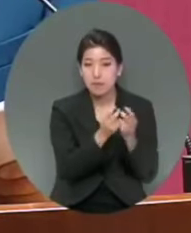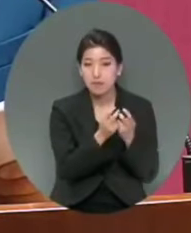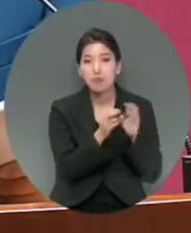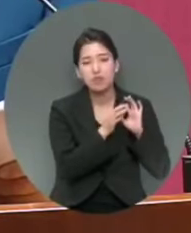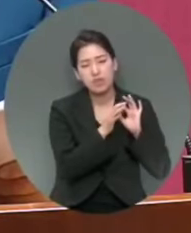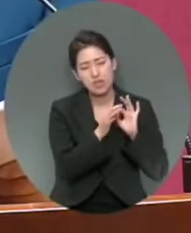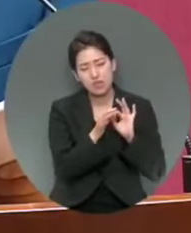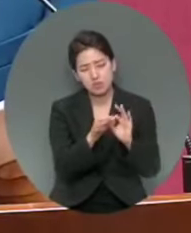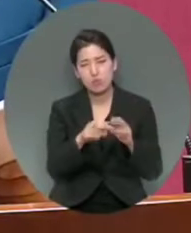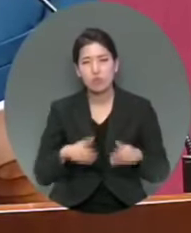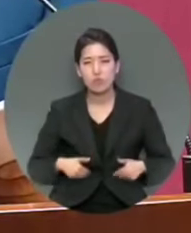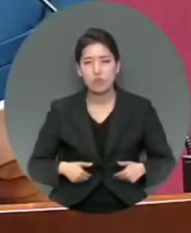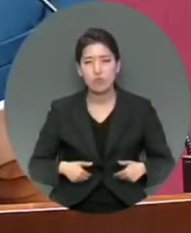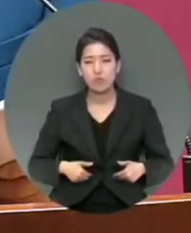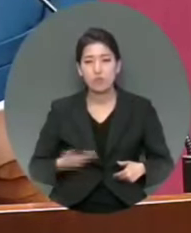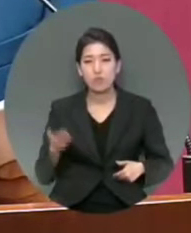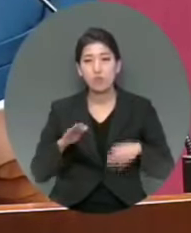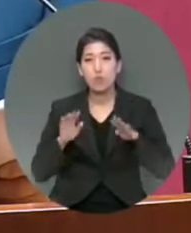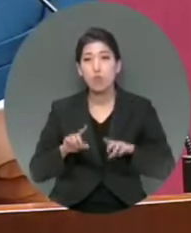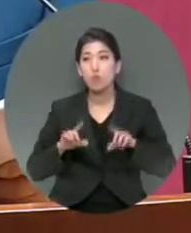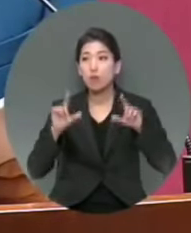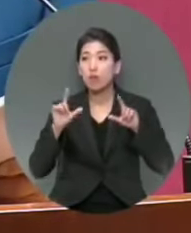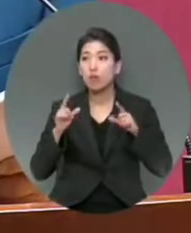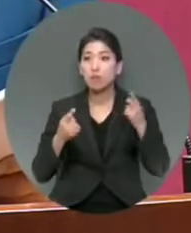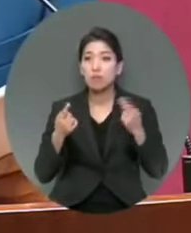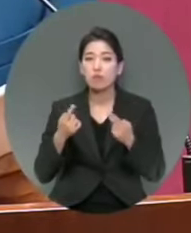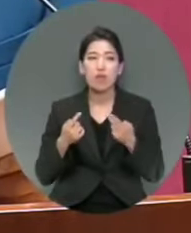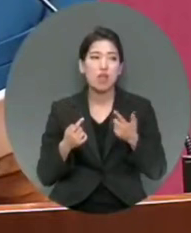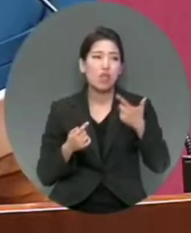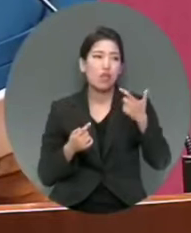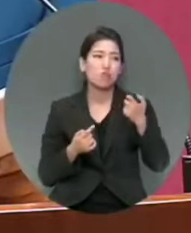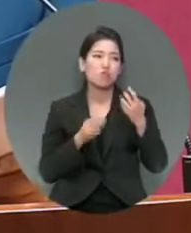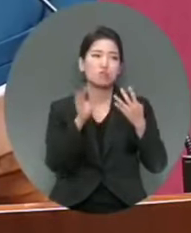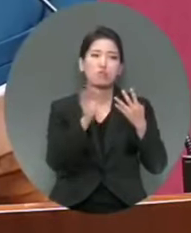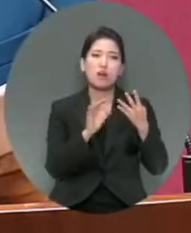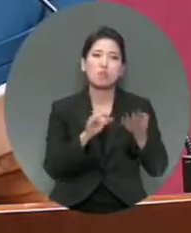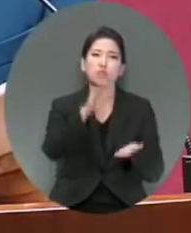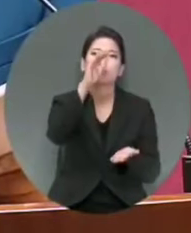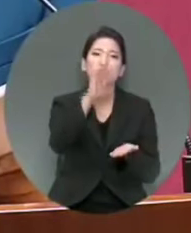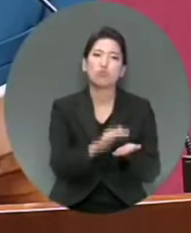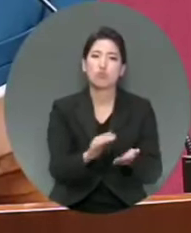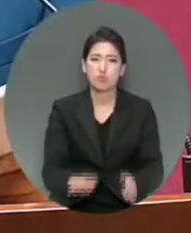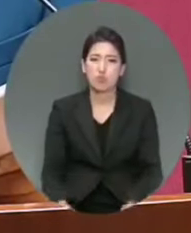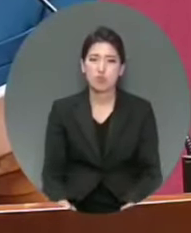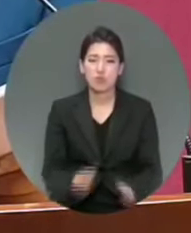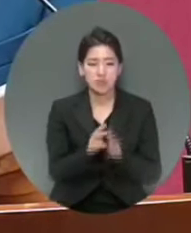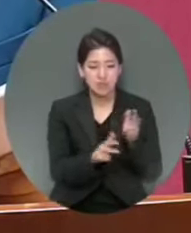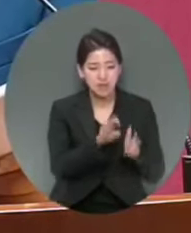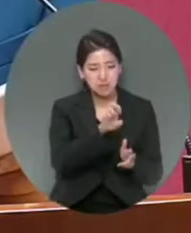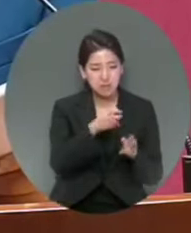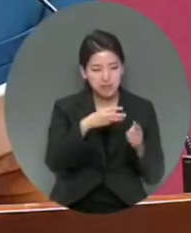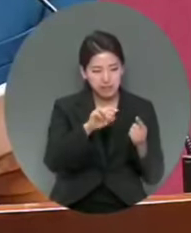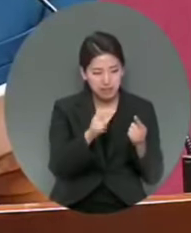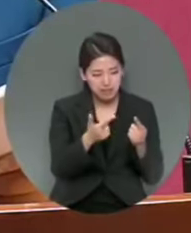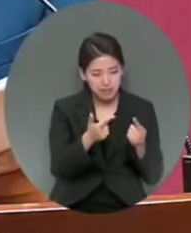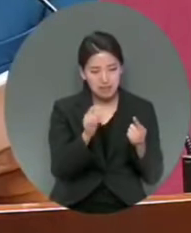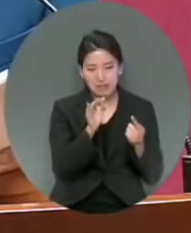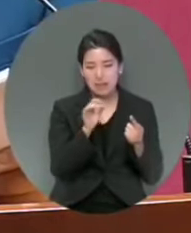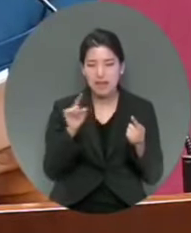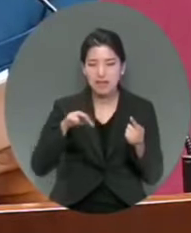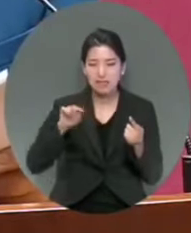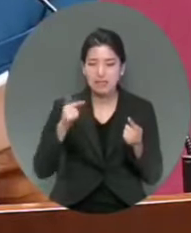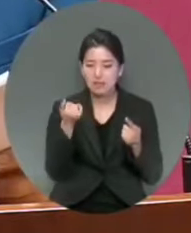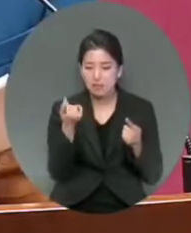사업입니다. 올해 예산 대비 63.4%가 삭감됐습니다. 그 안에 내역 사업을 보면요. 메탄, 아산화질소, 냉매,